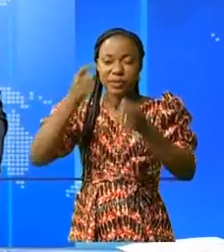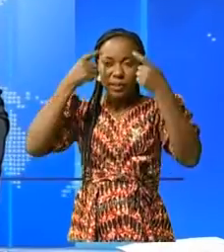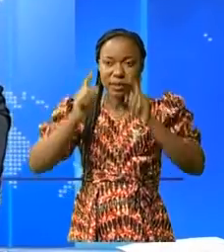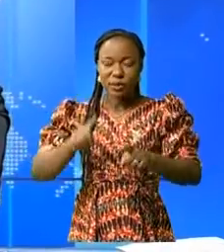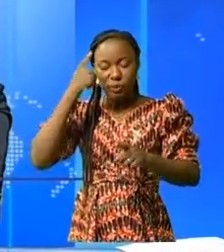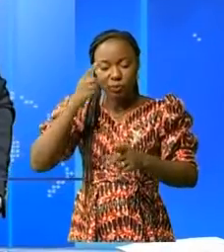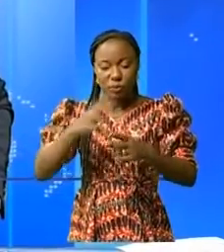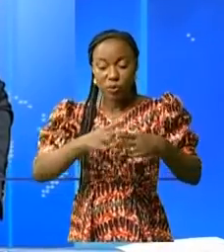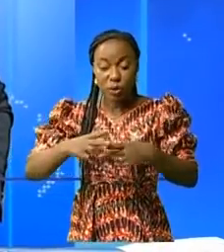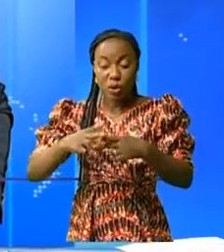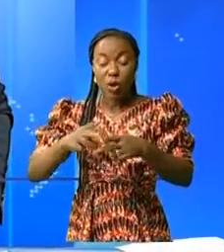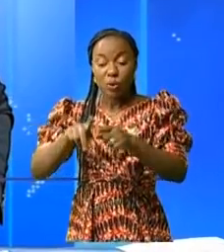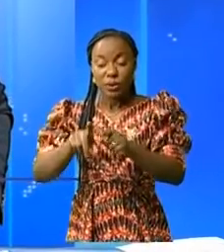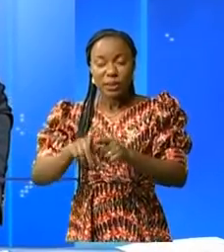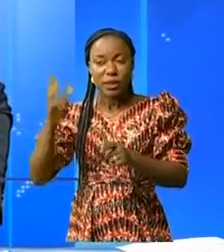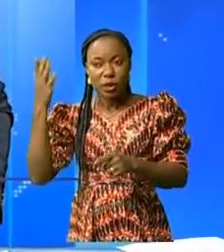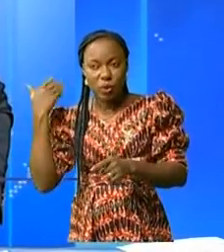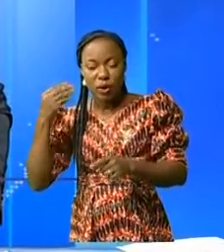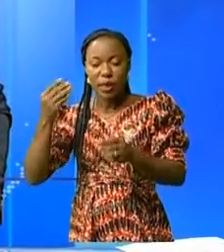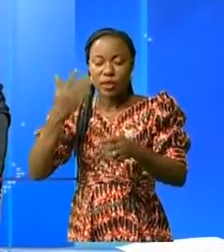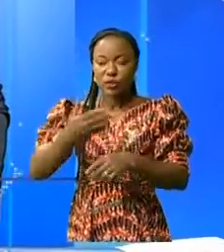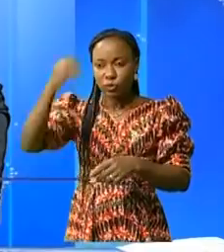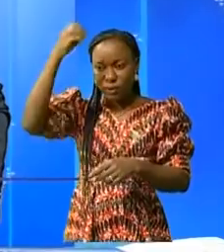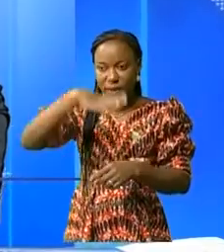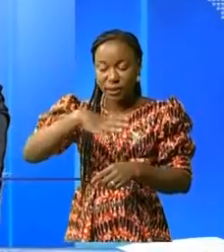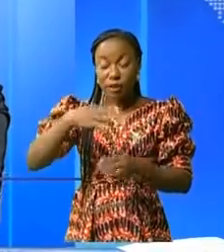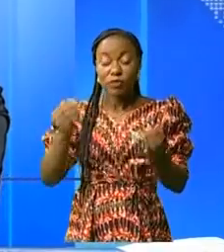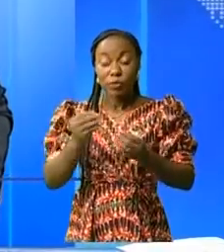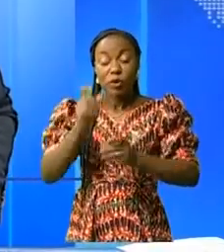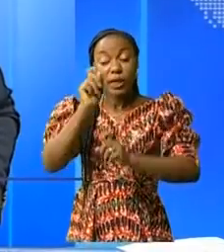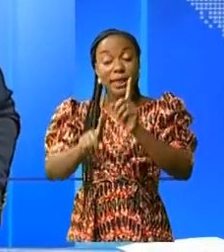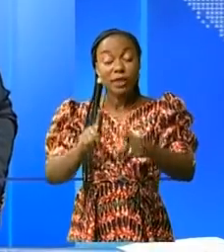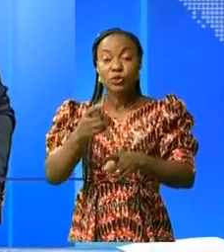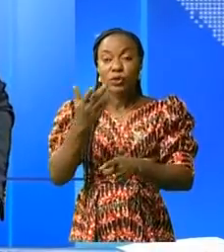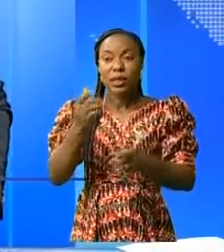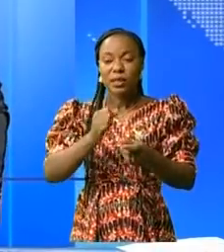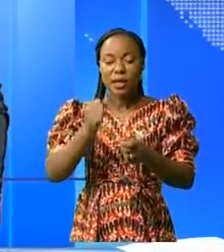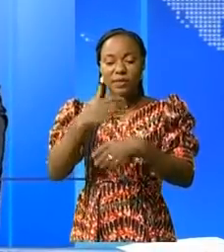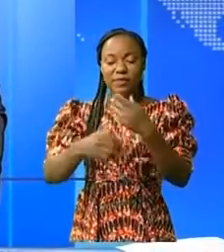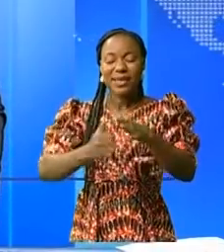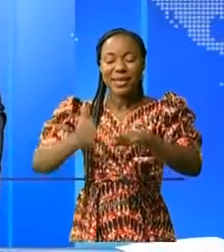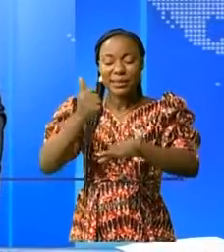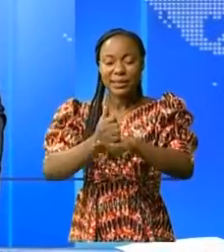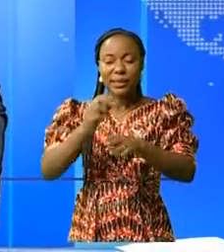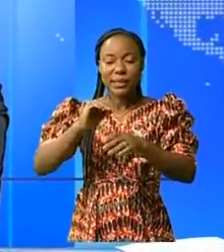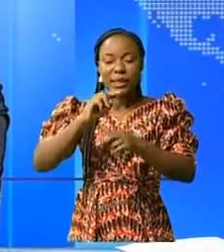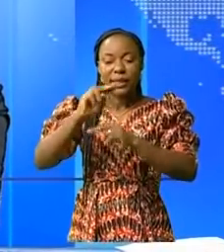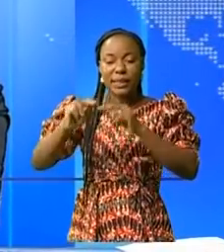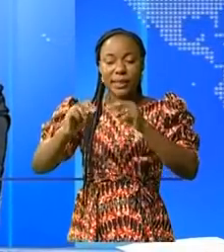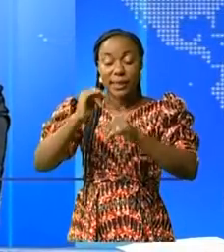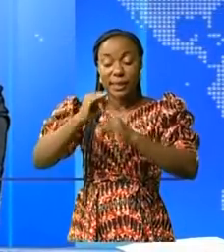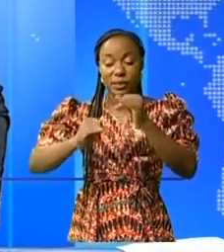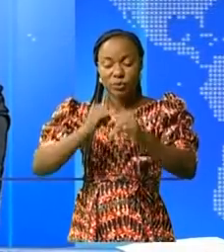la gestion de l'eau et ressources naturelles et bien c'est le sens qu'il faut donner à la télé nationale organisée à l'attention des décideurs